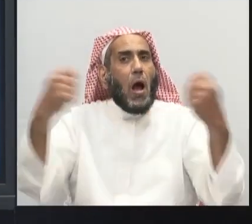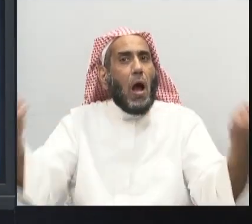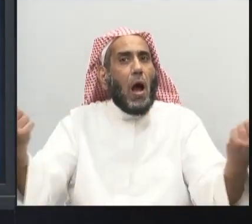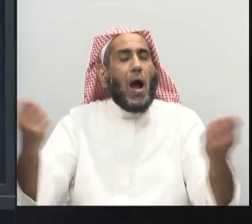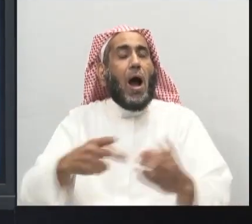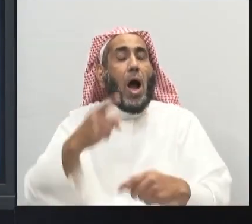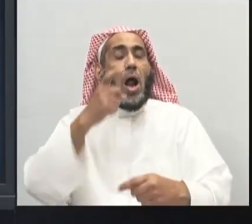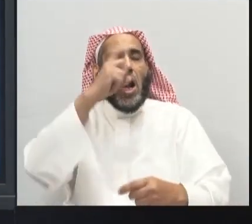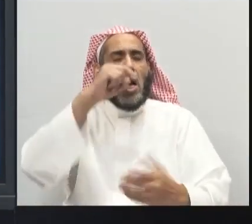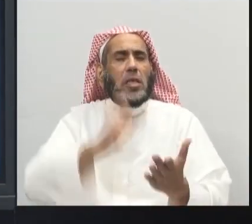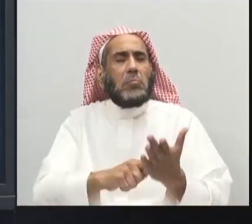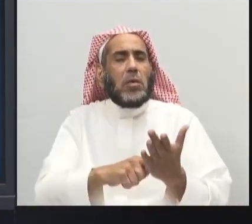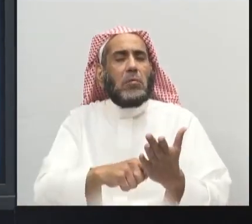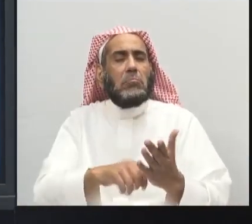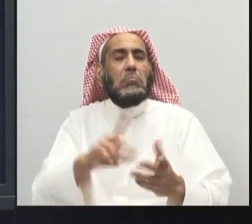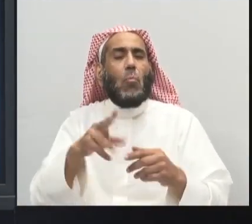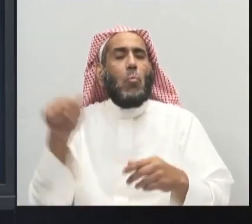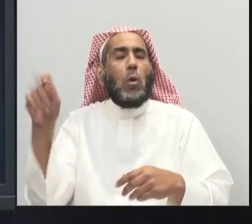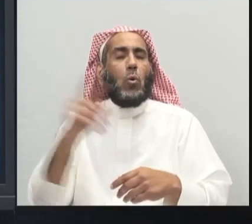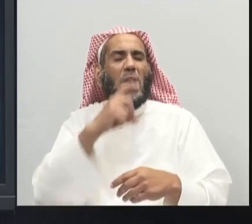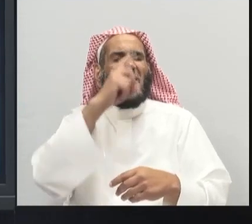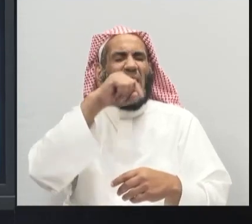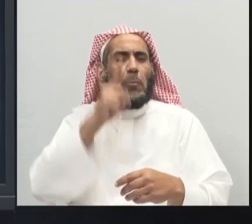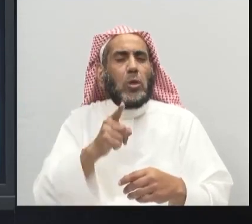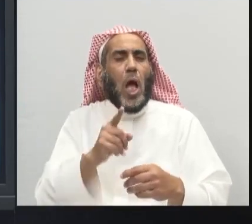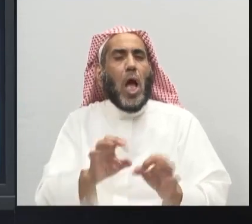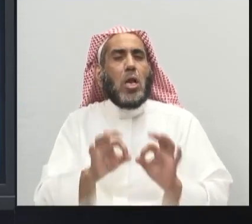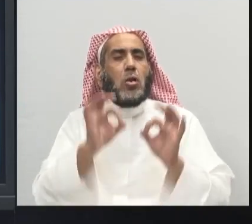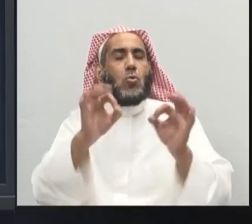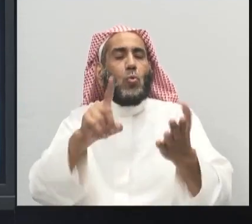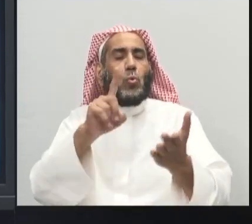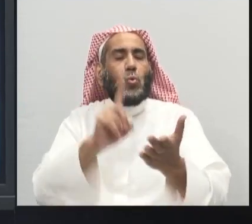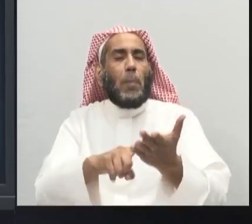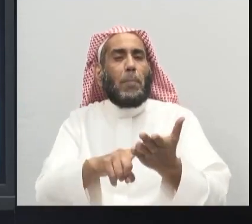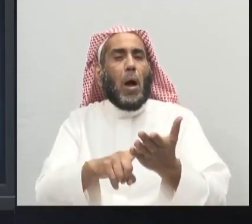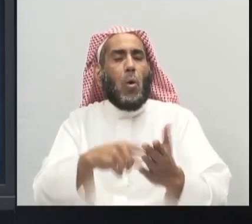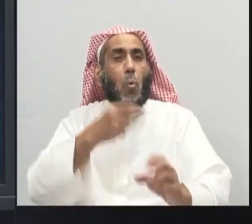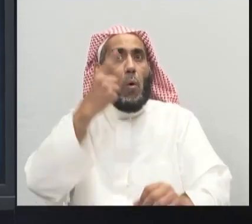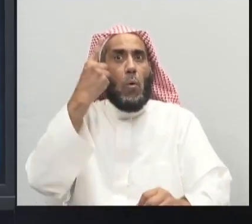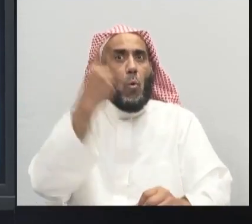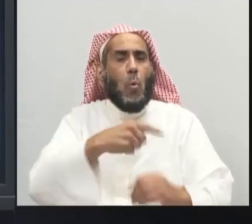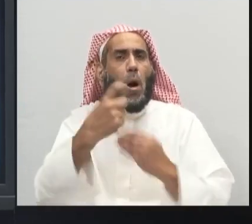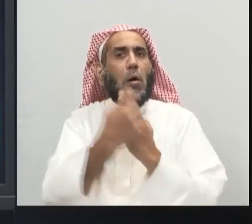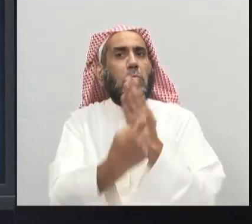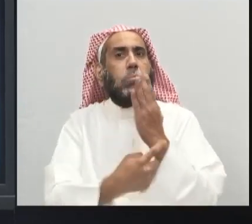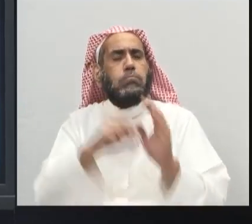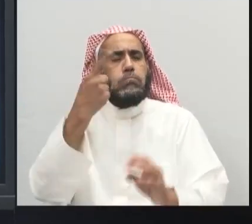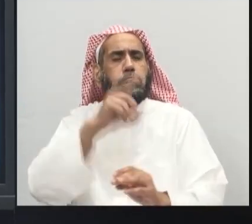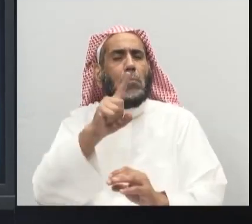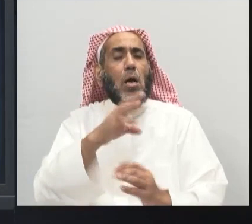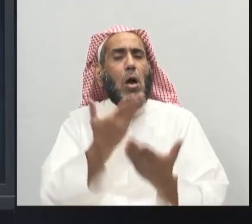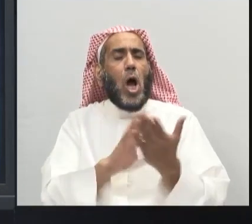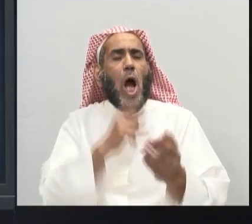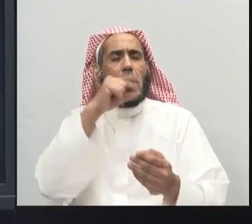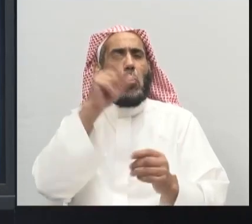فلا بد ان تكون ف فلا بد ان يطبق ويرتب على هذا الامر جزاء حتى لو كان